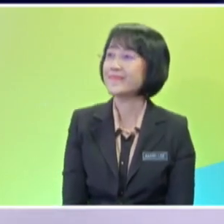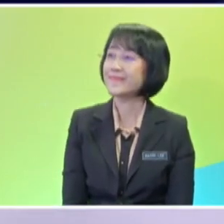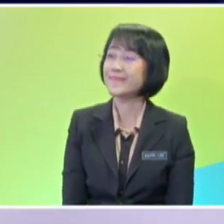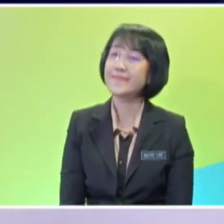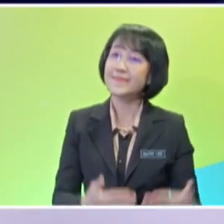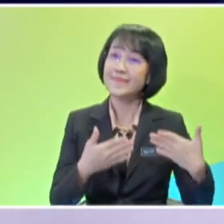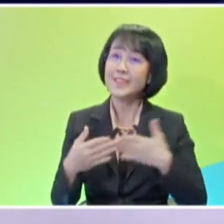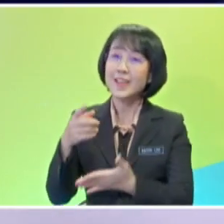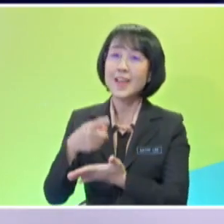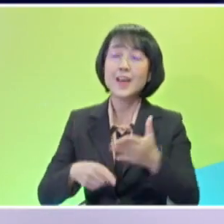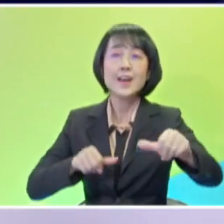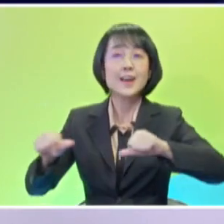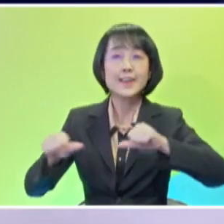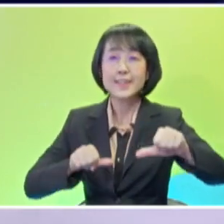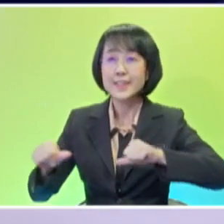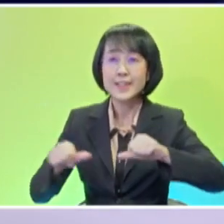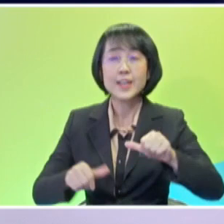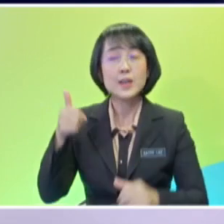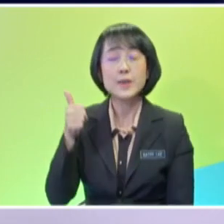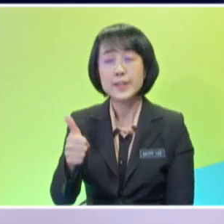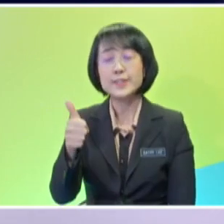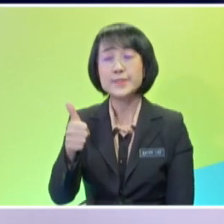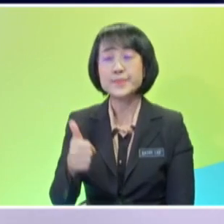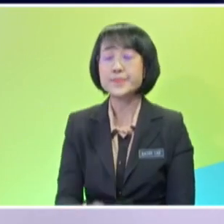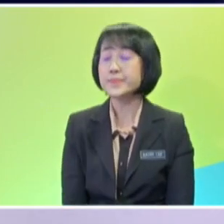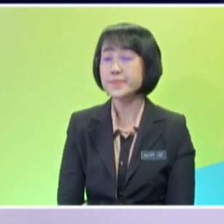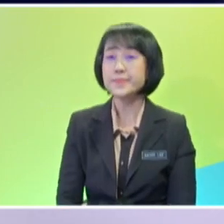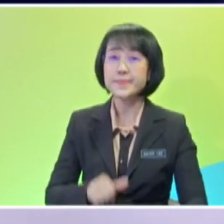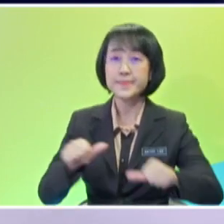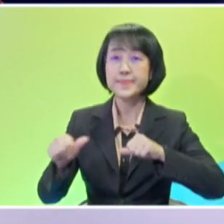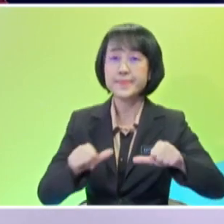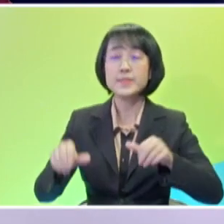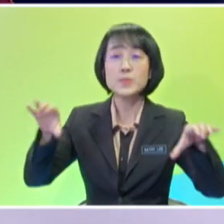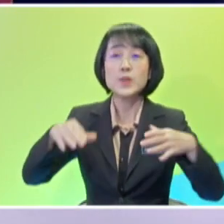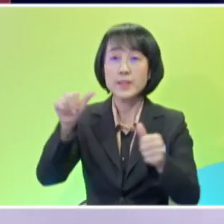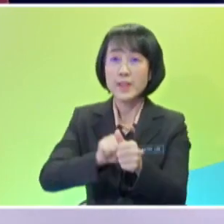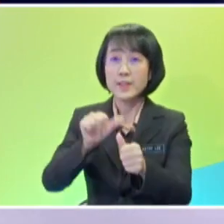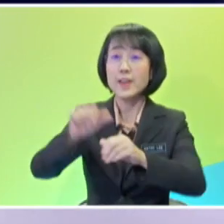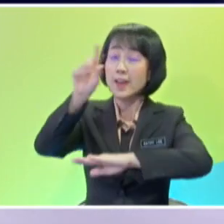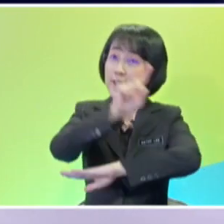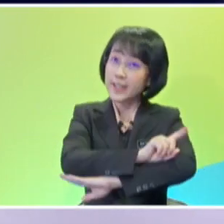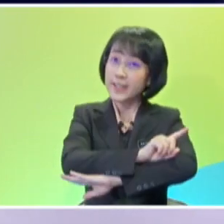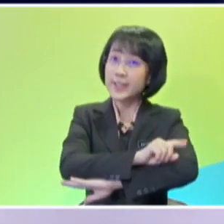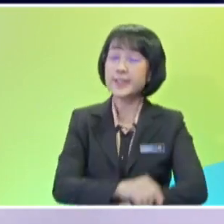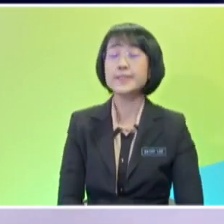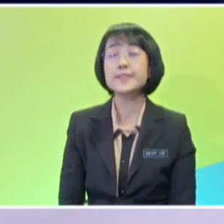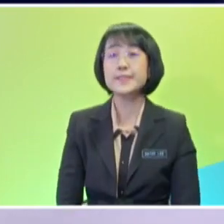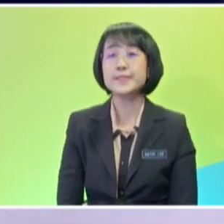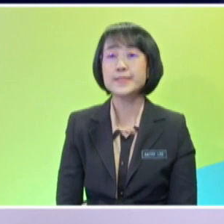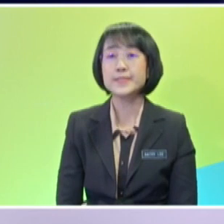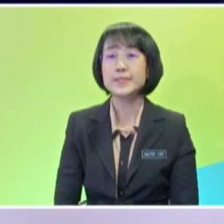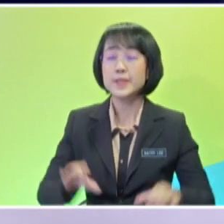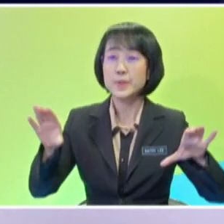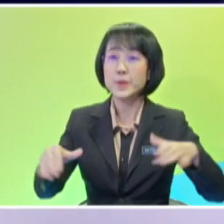apa activity Activity yang berfaedah atau rutin yang murid-murid lakukan waktu mengikuti